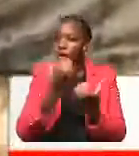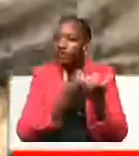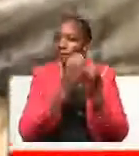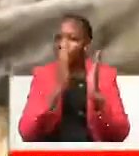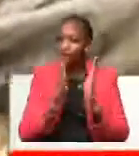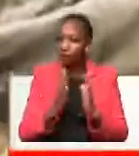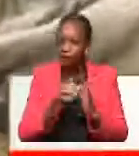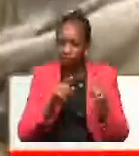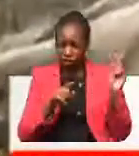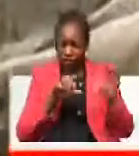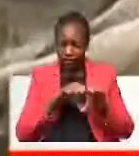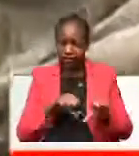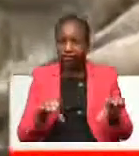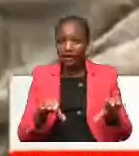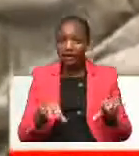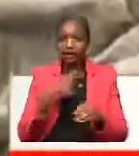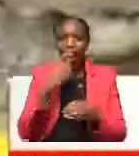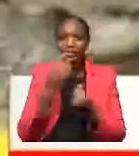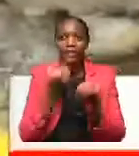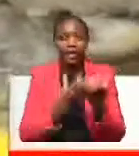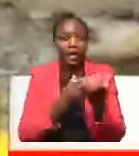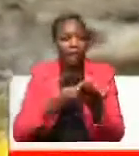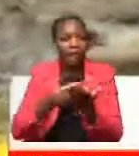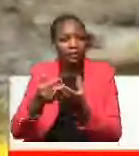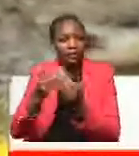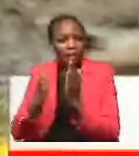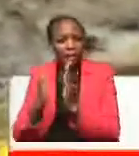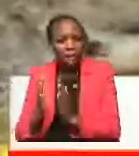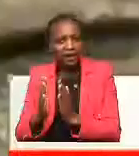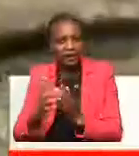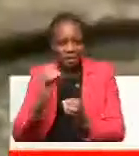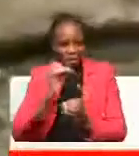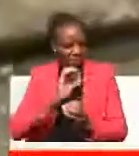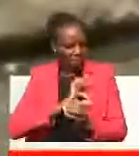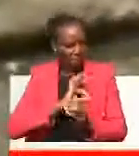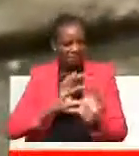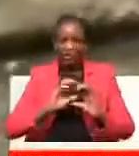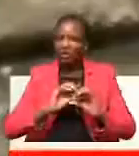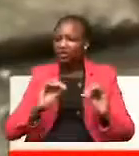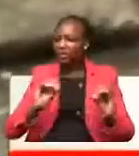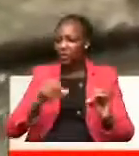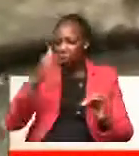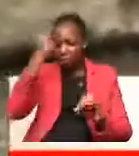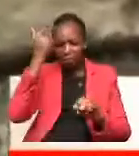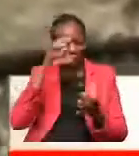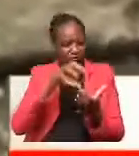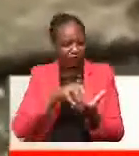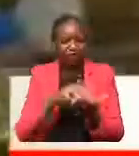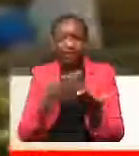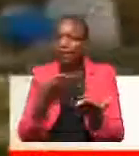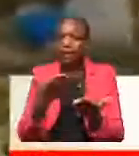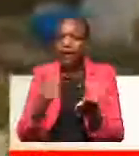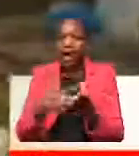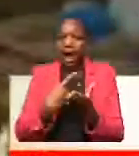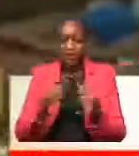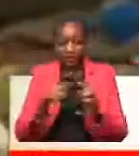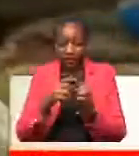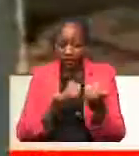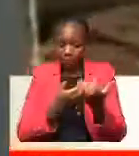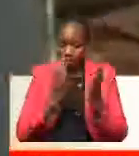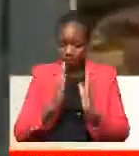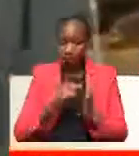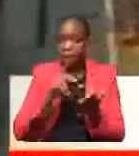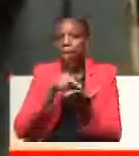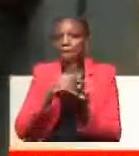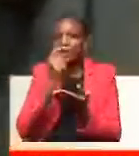katika soko hilo, wauzaji wamekadiria hasara kubwa kutokana na hali hiyo licha ya kuwa waaminifu katika kulipa kodi